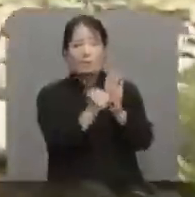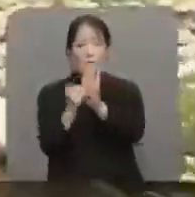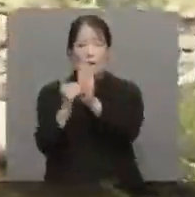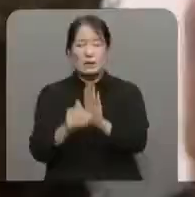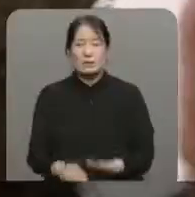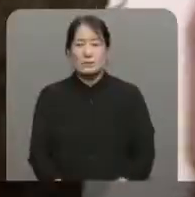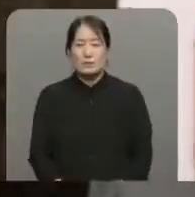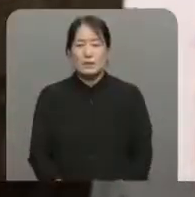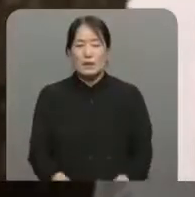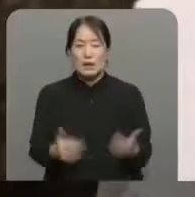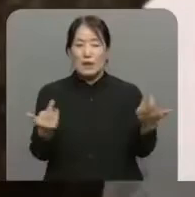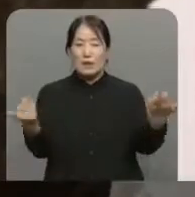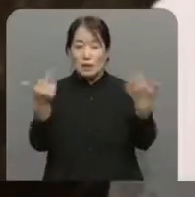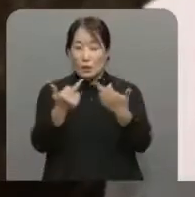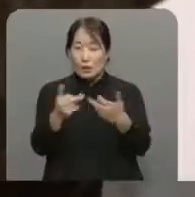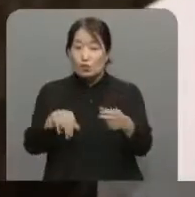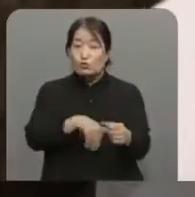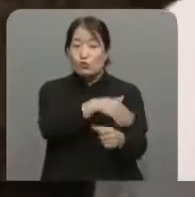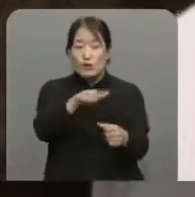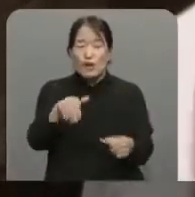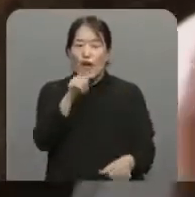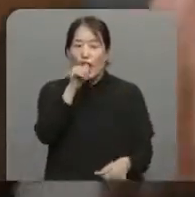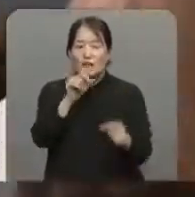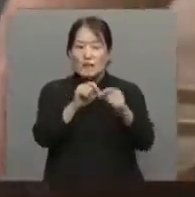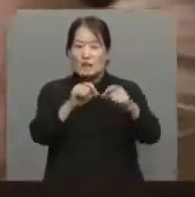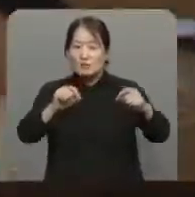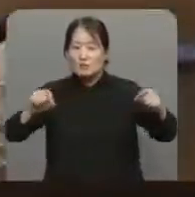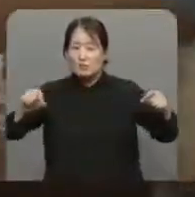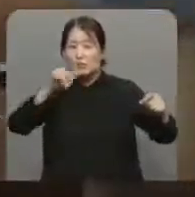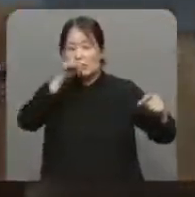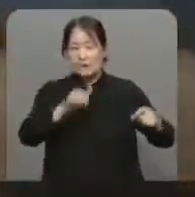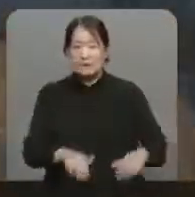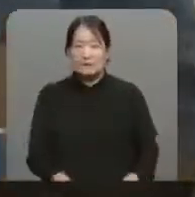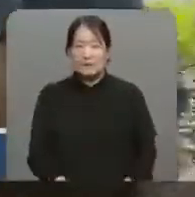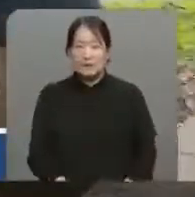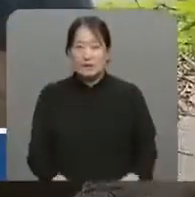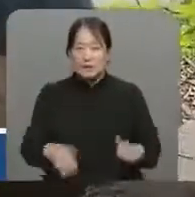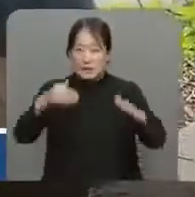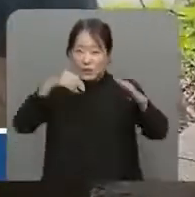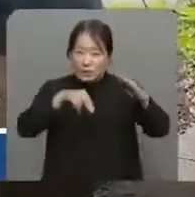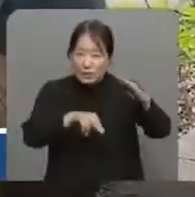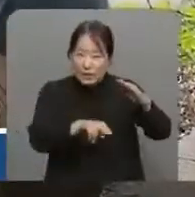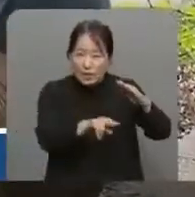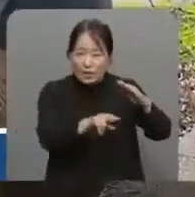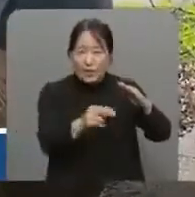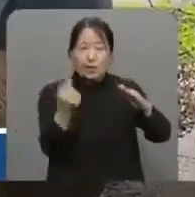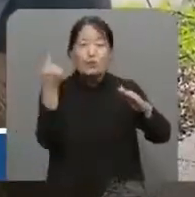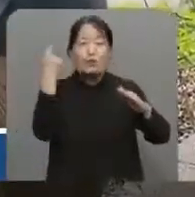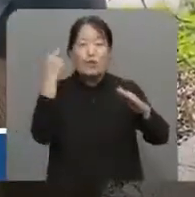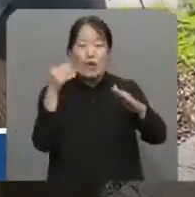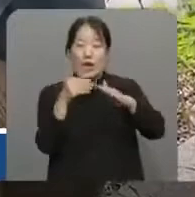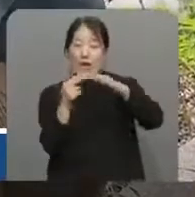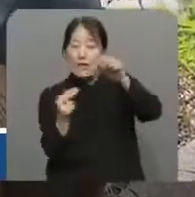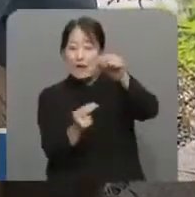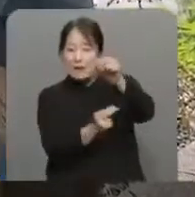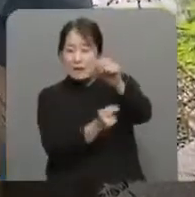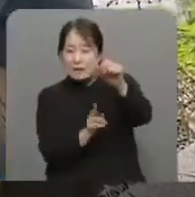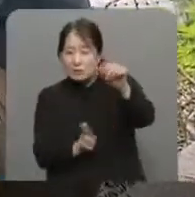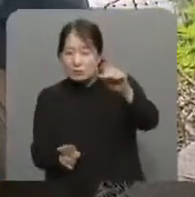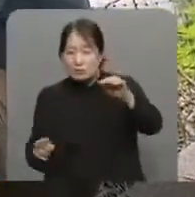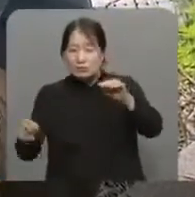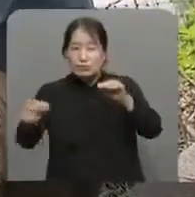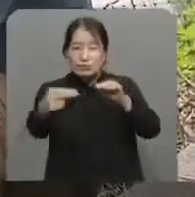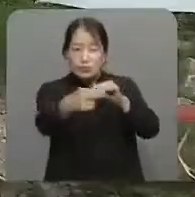계곡 주변에는 이렇게 뾰족한 철조망이 쳐져 있는 곳도 있습니다. 계곡으로 내려가려면 뒤편에 다리를 건너서 가게를 통해